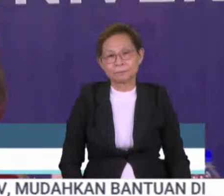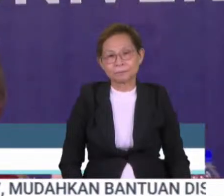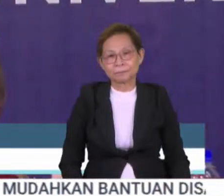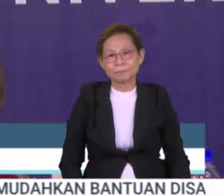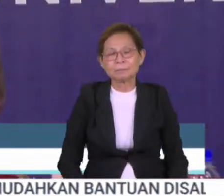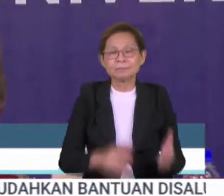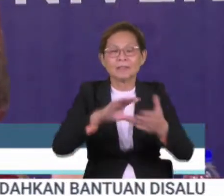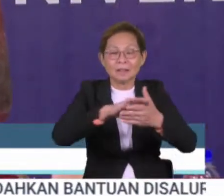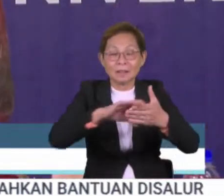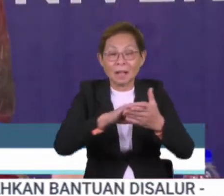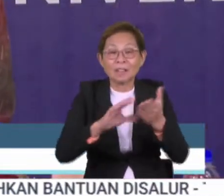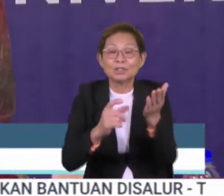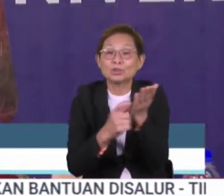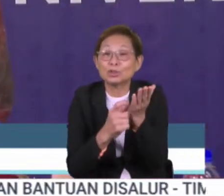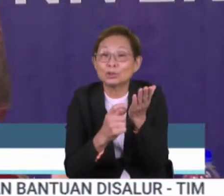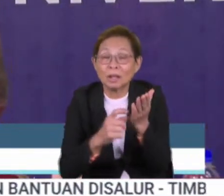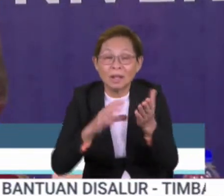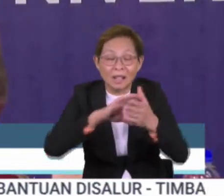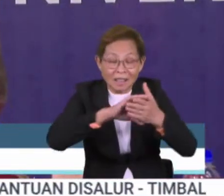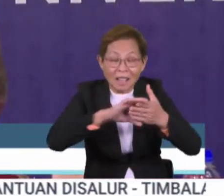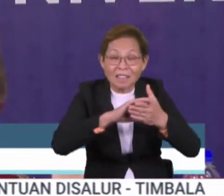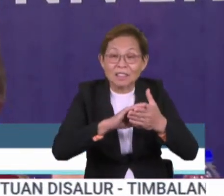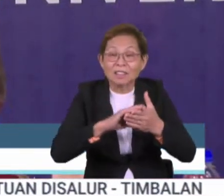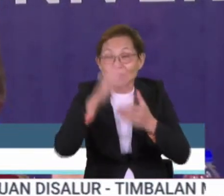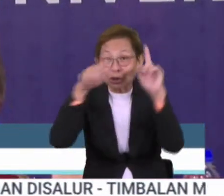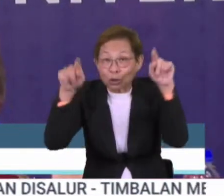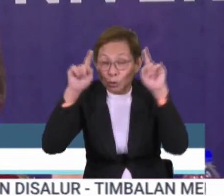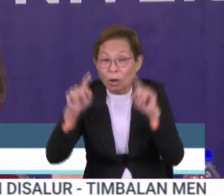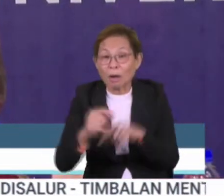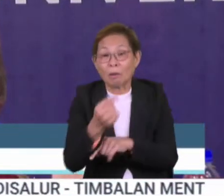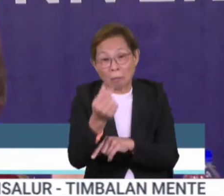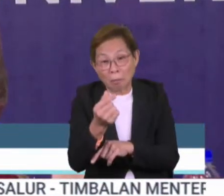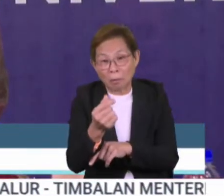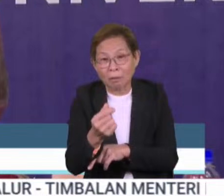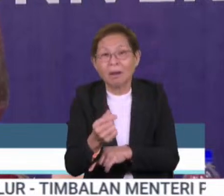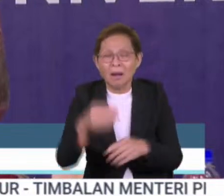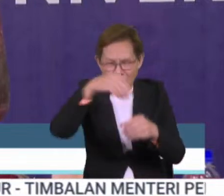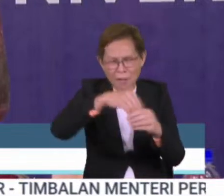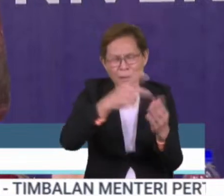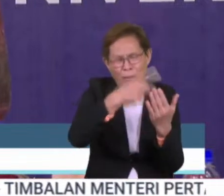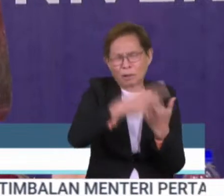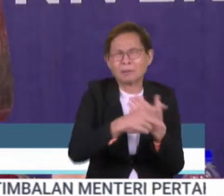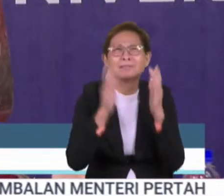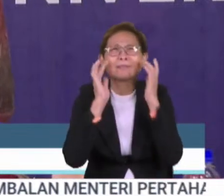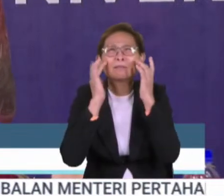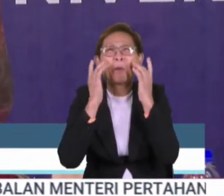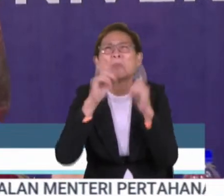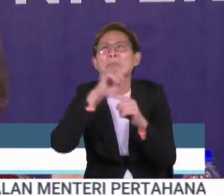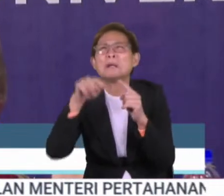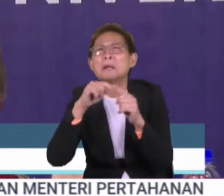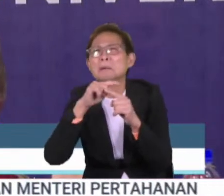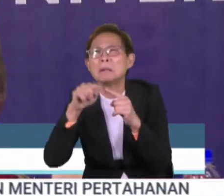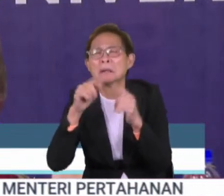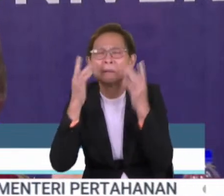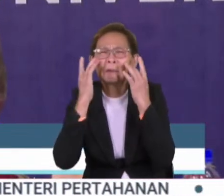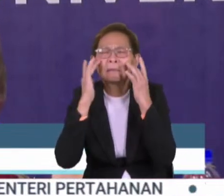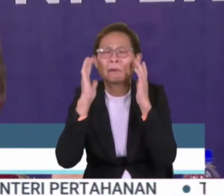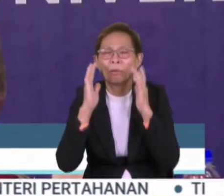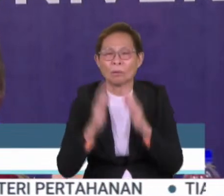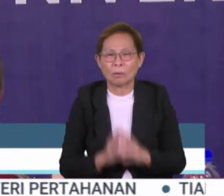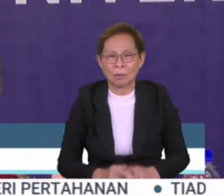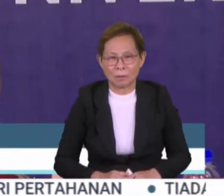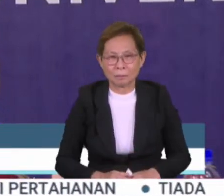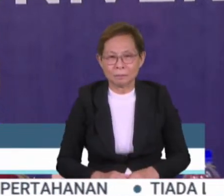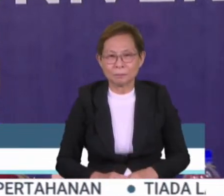Kad siswa Rahmah is in the program. Saya tidak pasti bila akan dilaksanakan dalam sidang